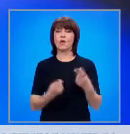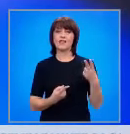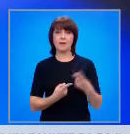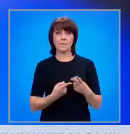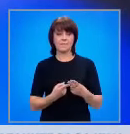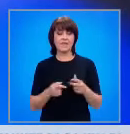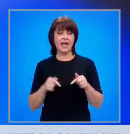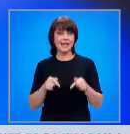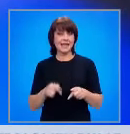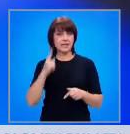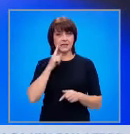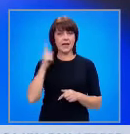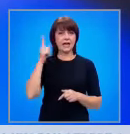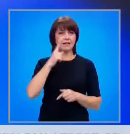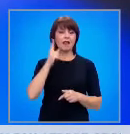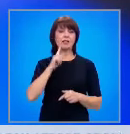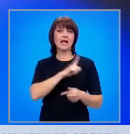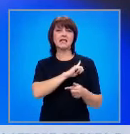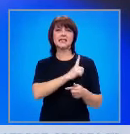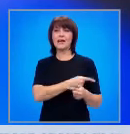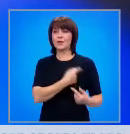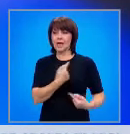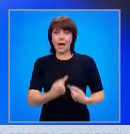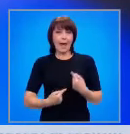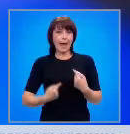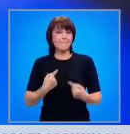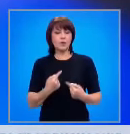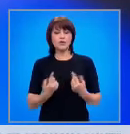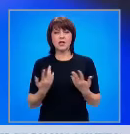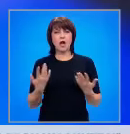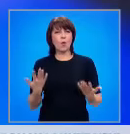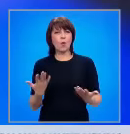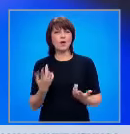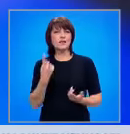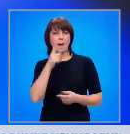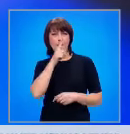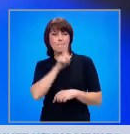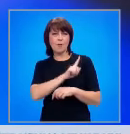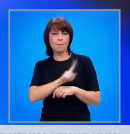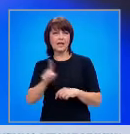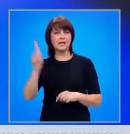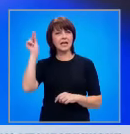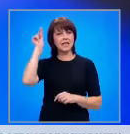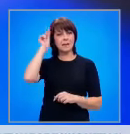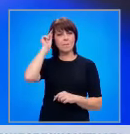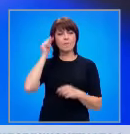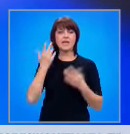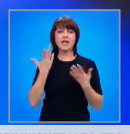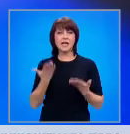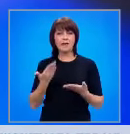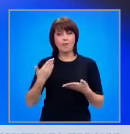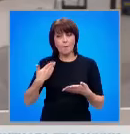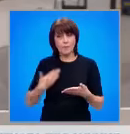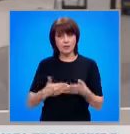ден на силни емоции. Кои бяха най-запомнящите се моменти от тази паметна церемония и какво предстои от тук нататък?